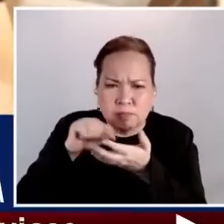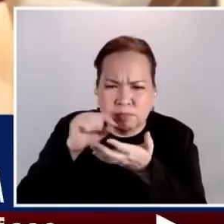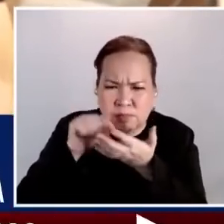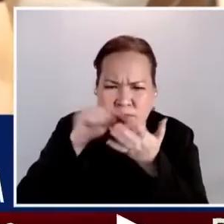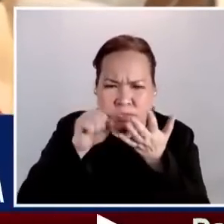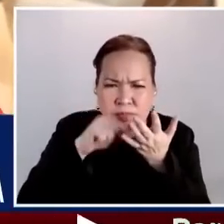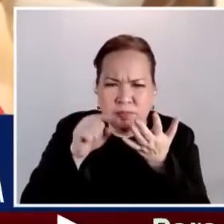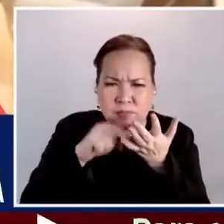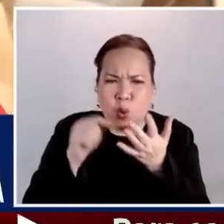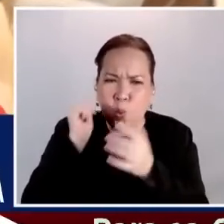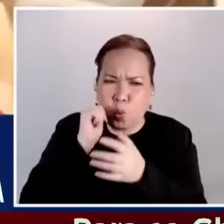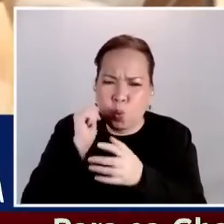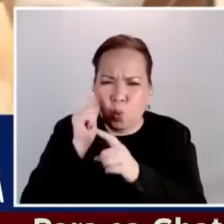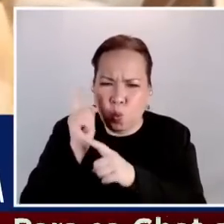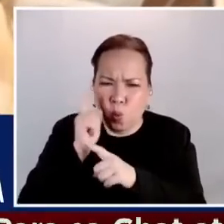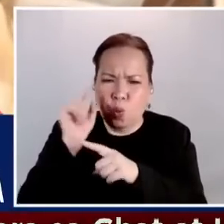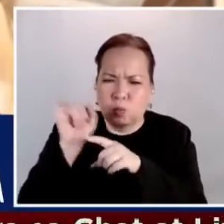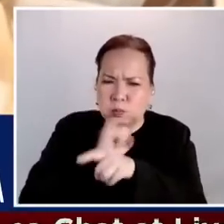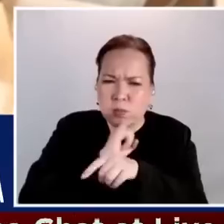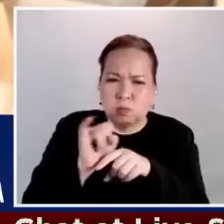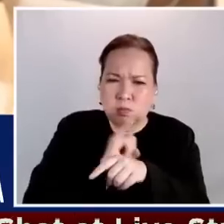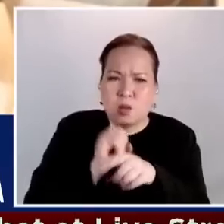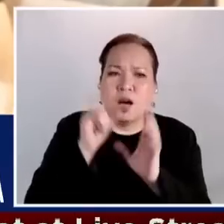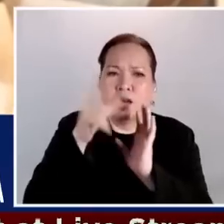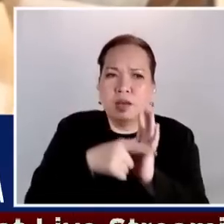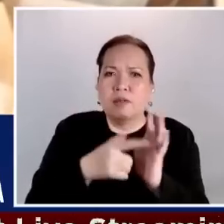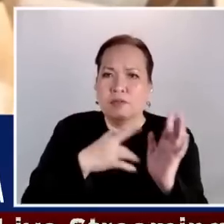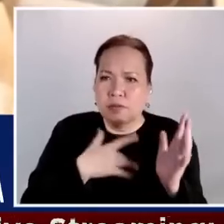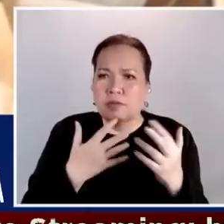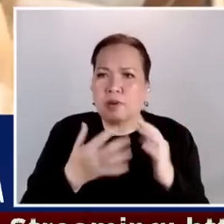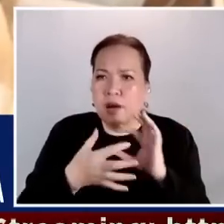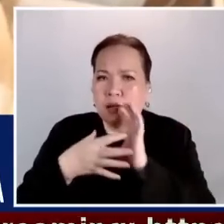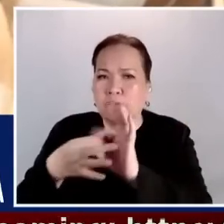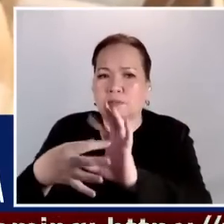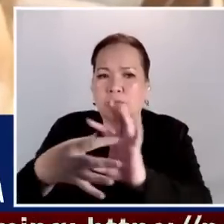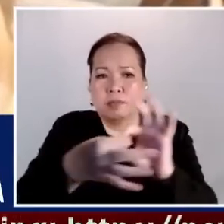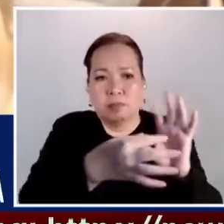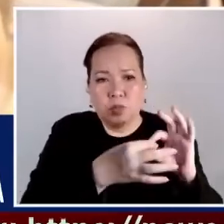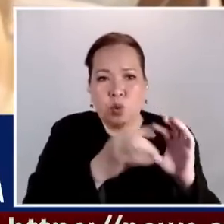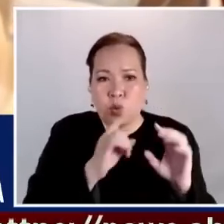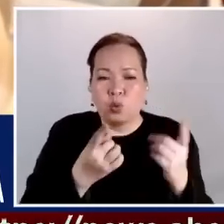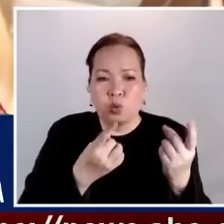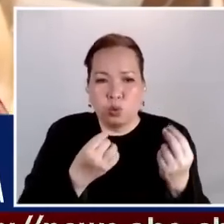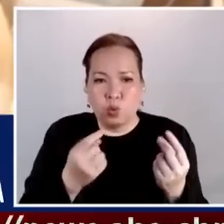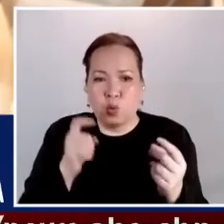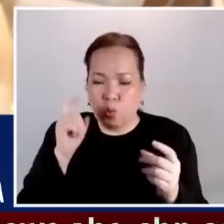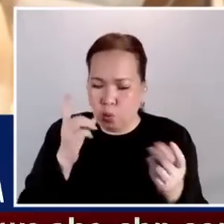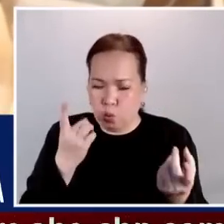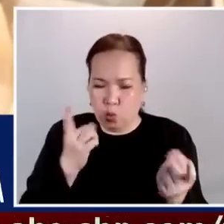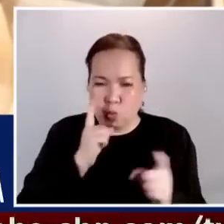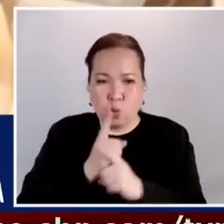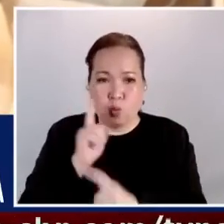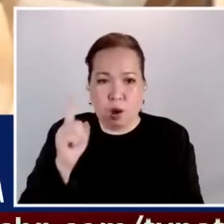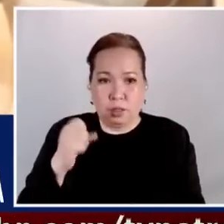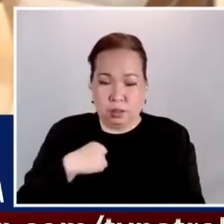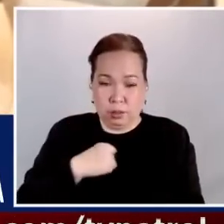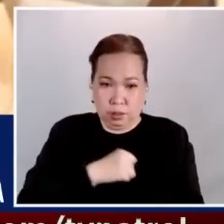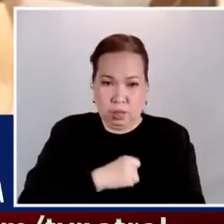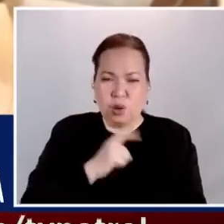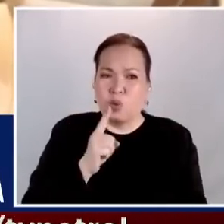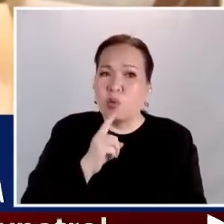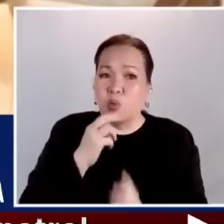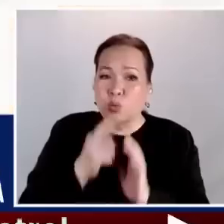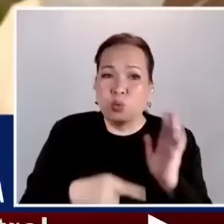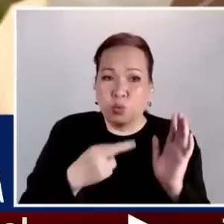Makukuha mo. Makukuha mo ang tamang pulso kung ano dapat ang kilos ng isang senador at kung ano ang trabaho